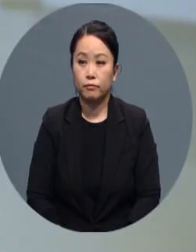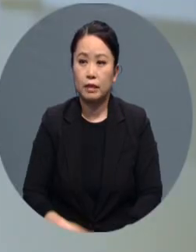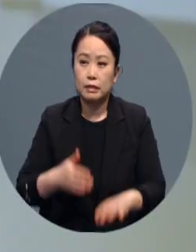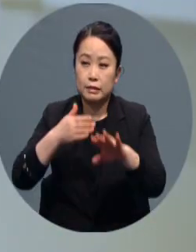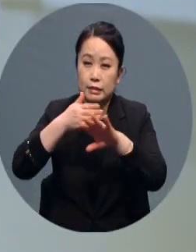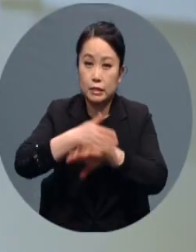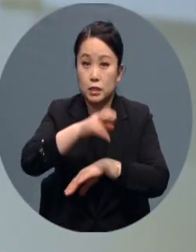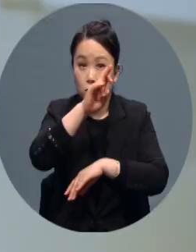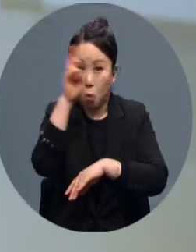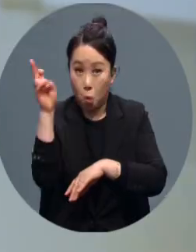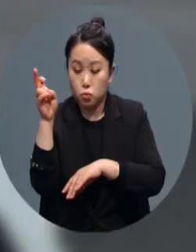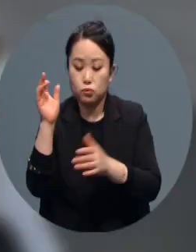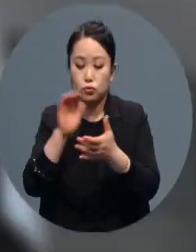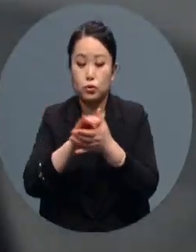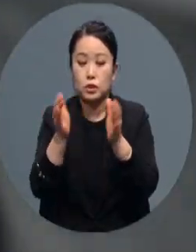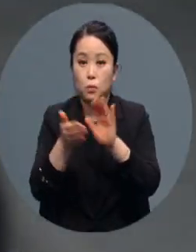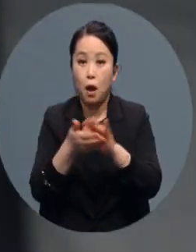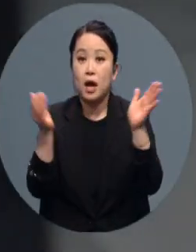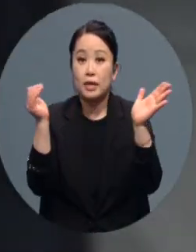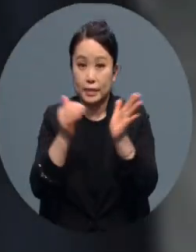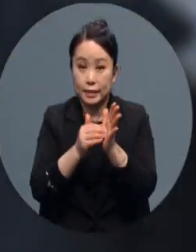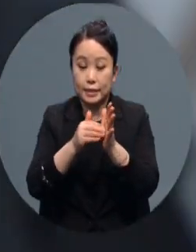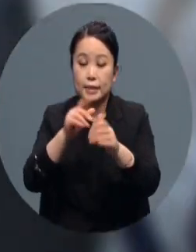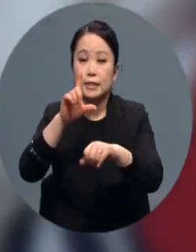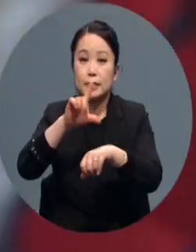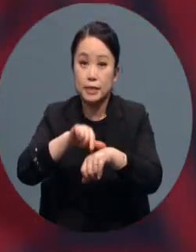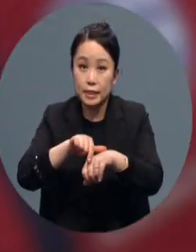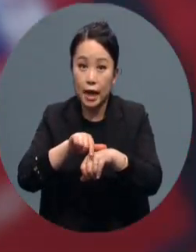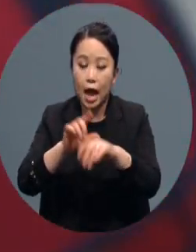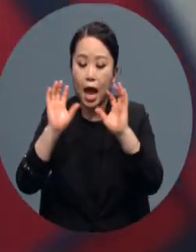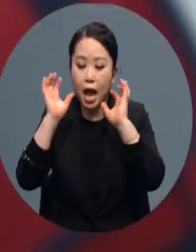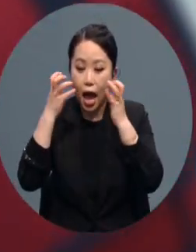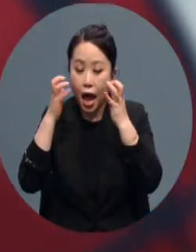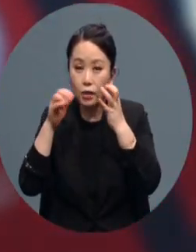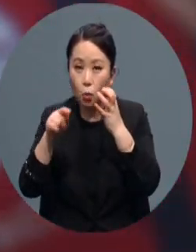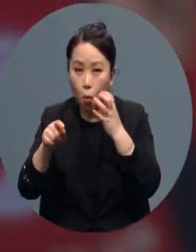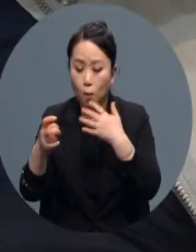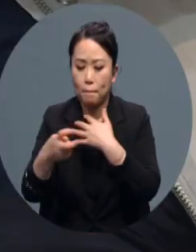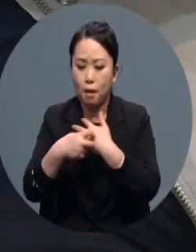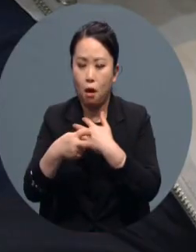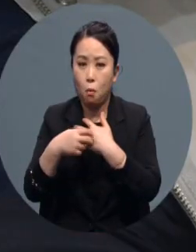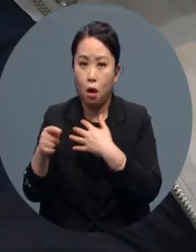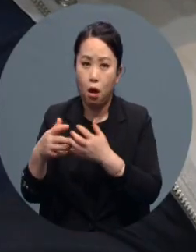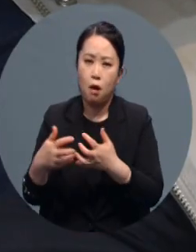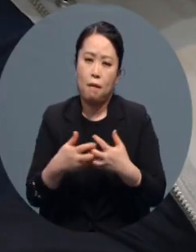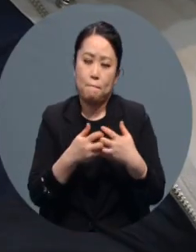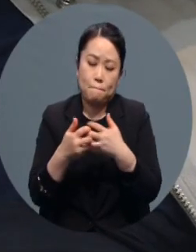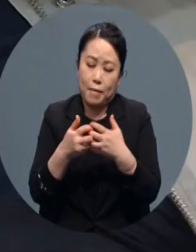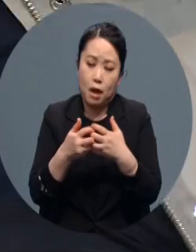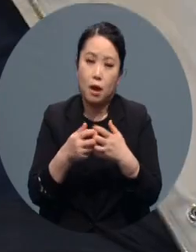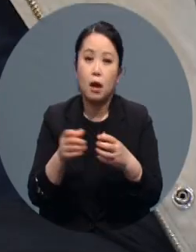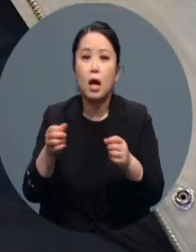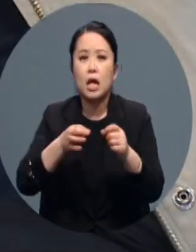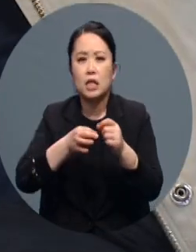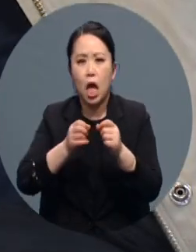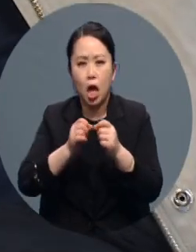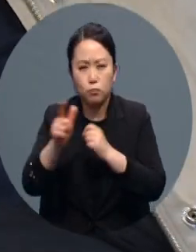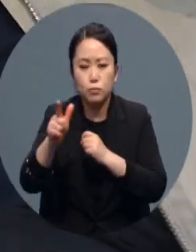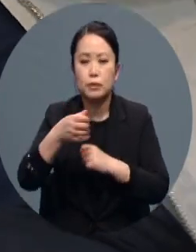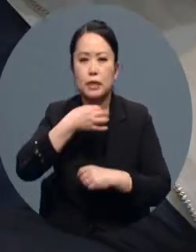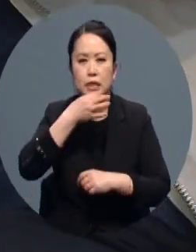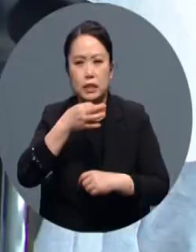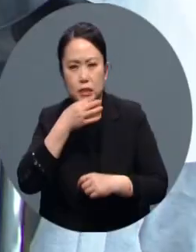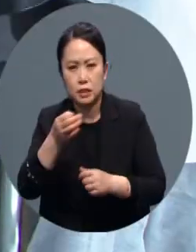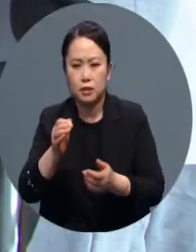늦은 오후 유치원 하원 시간이 되자 아동병원이 북적이기 시작합니다. 대부분 기침과 발열, 두통 등 감기